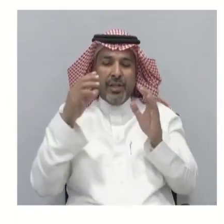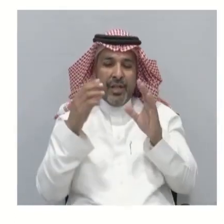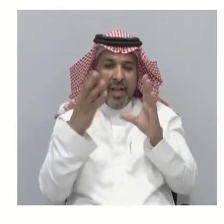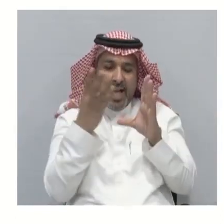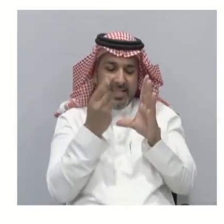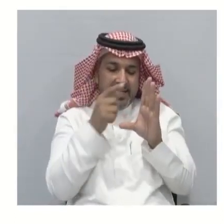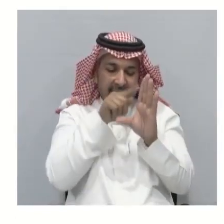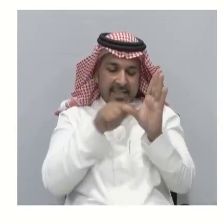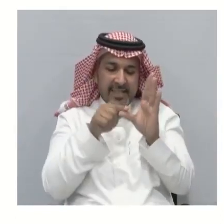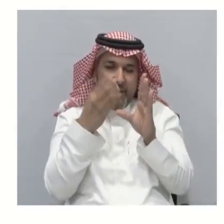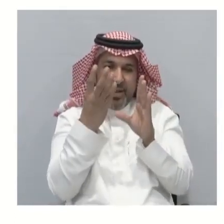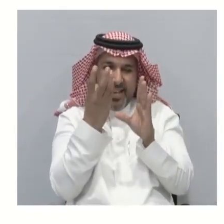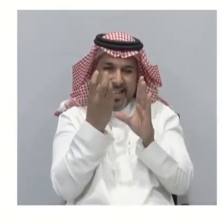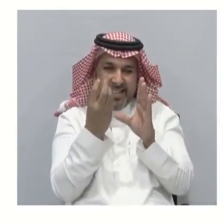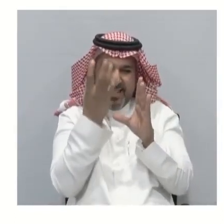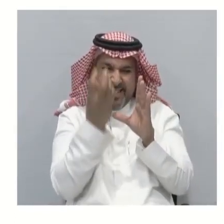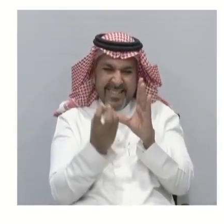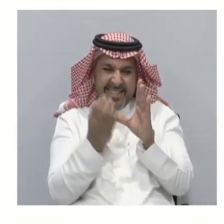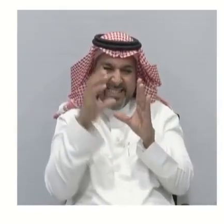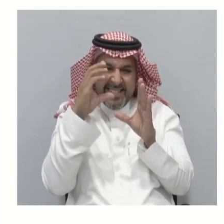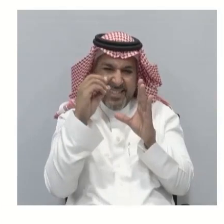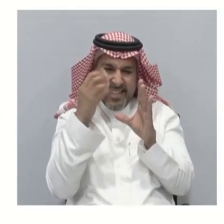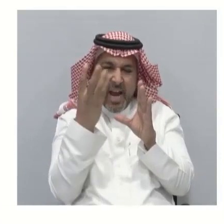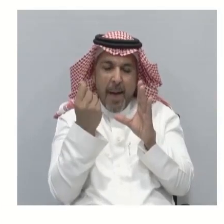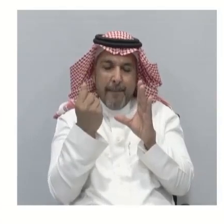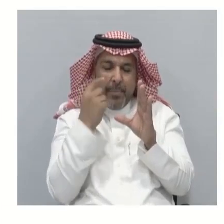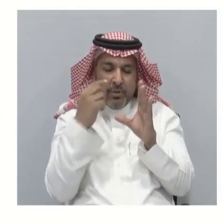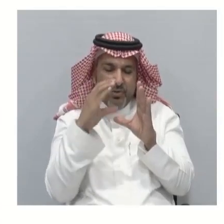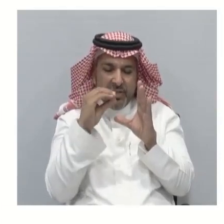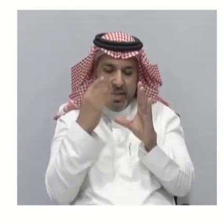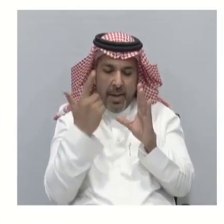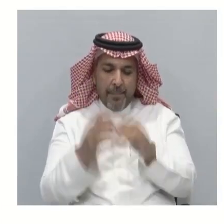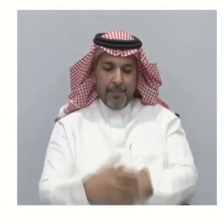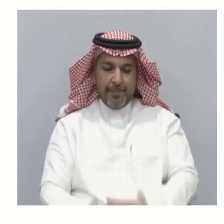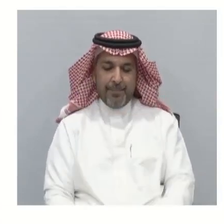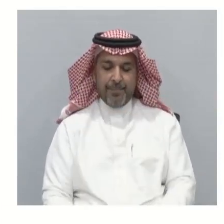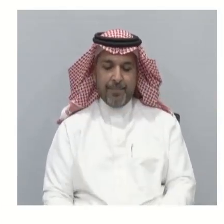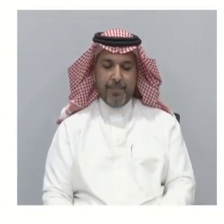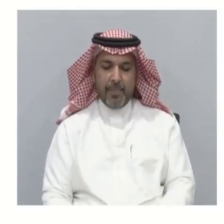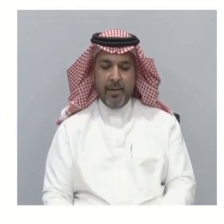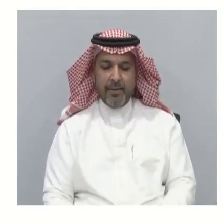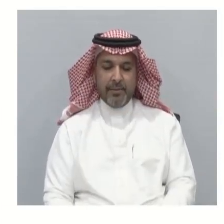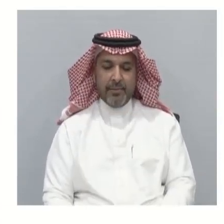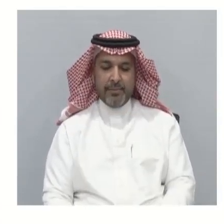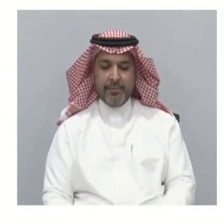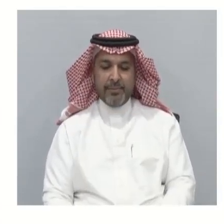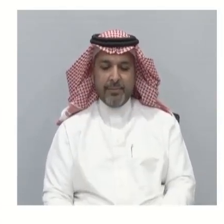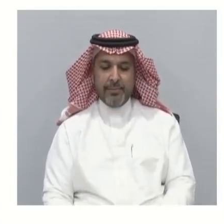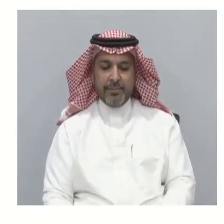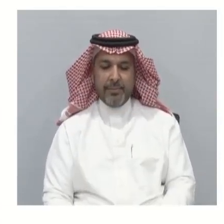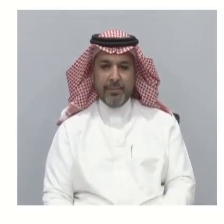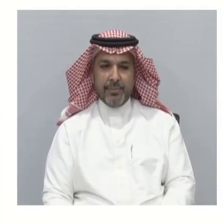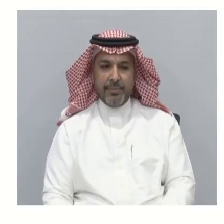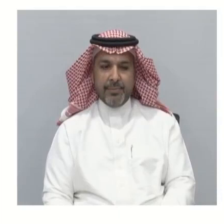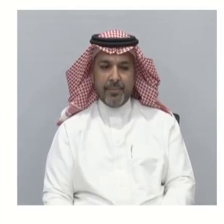لاني ما اقدر اقارن الزوايا بدون الاضلاع طيب ذكرنا قاعده سابقه تقول ان الزاويه او